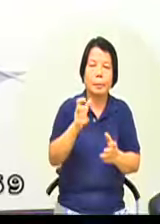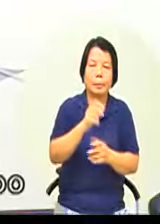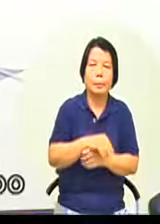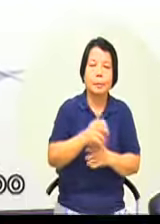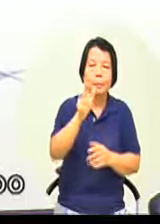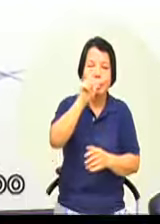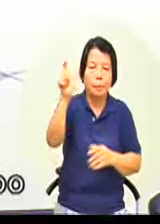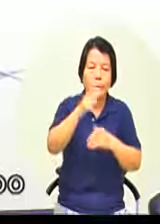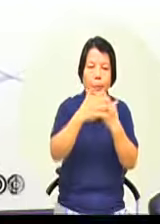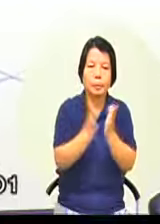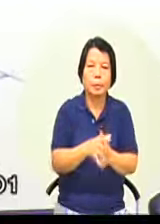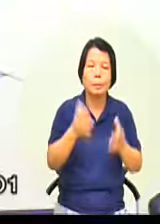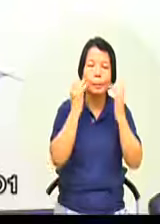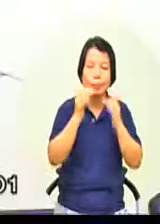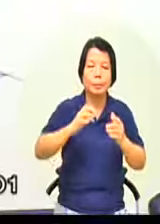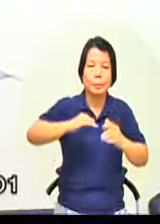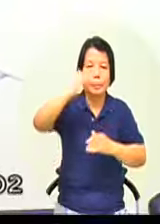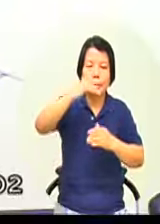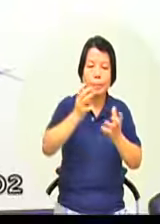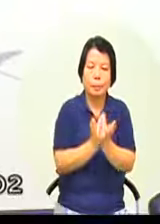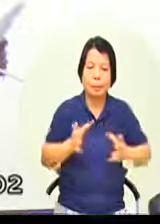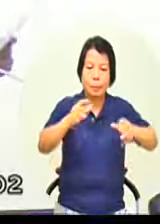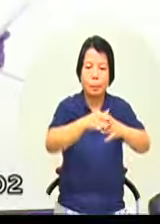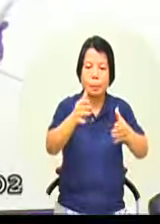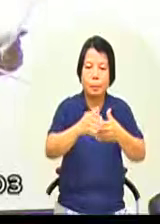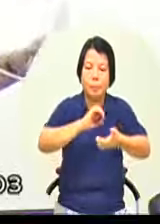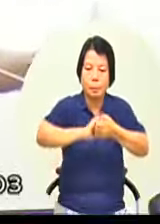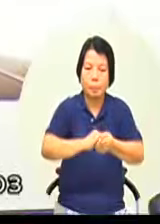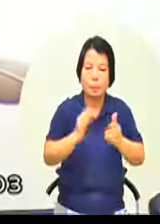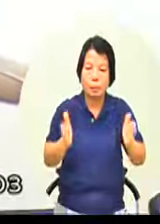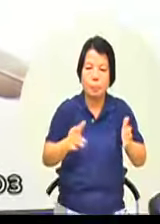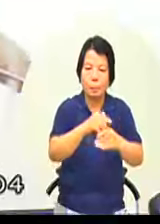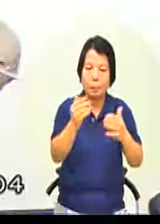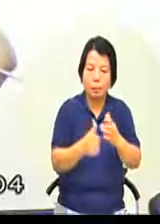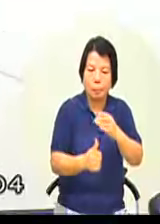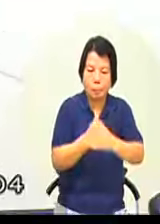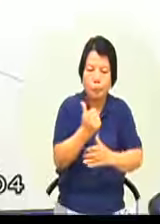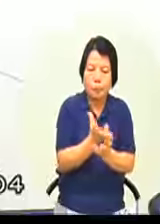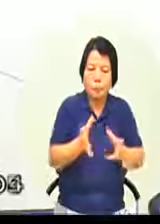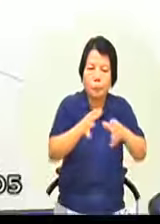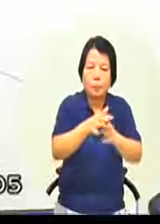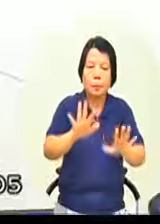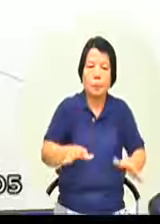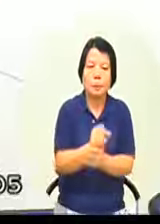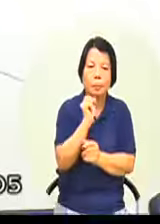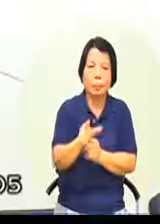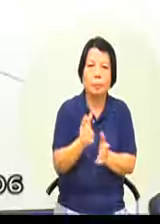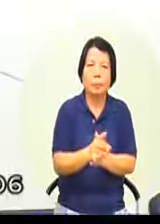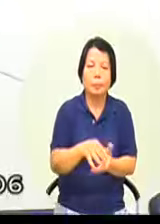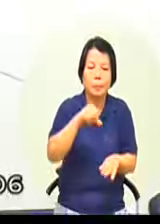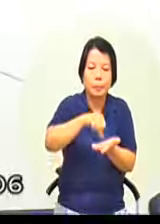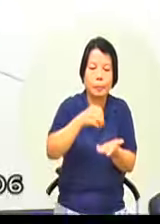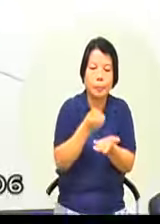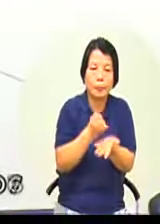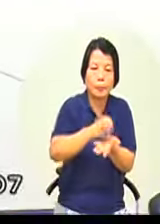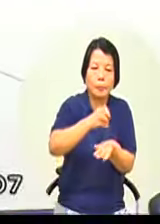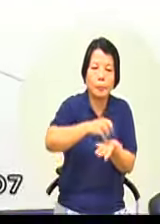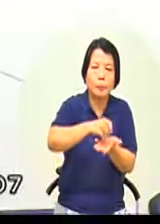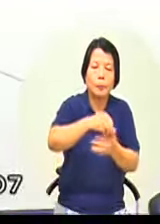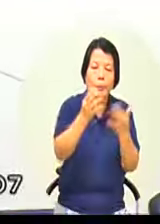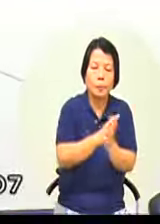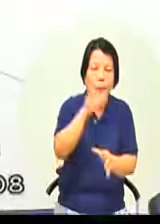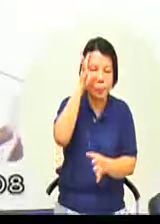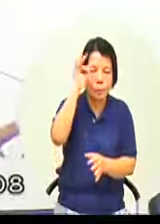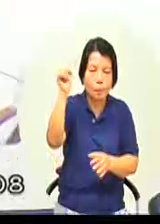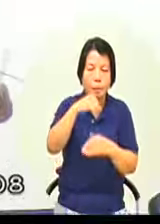些蔬菜它有一定的一个成长期，那这个时候大家都是买菜苗来种菜，那到这个天数到